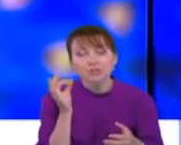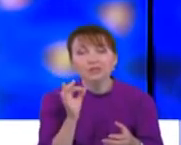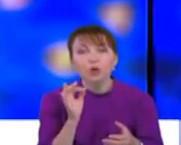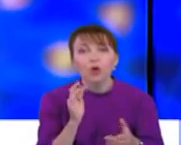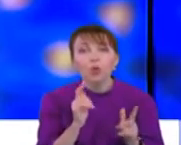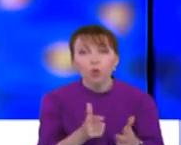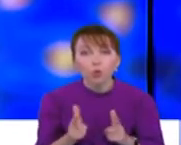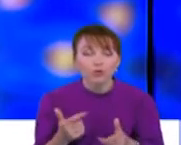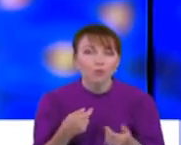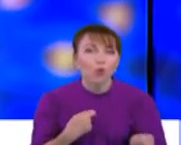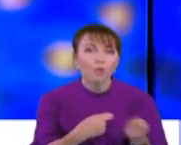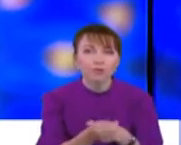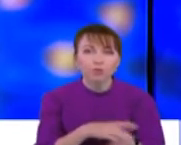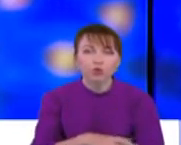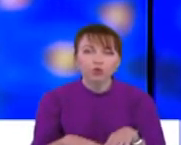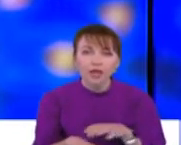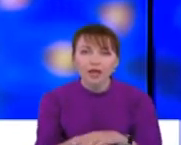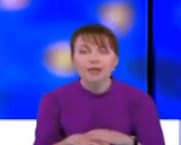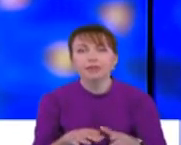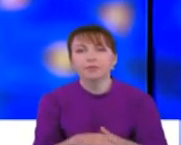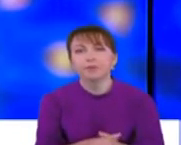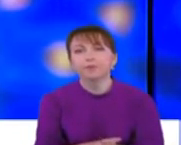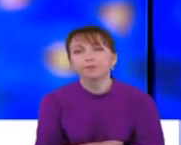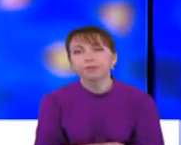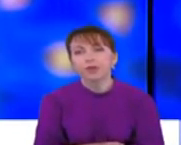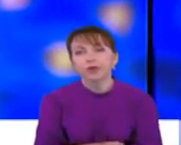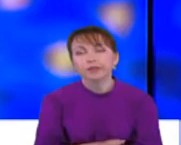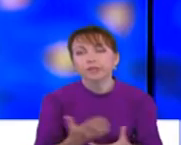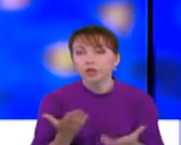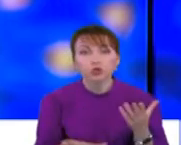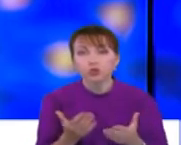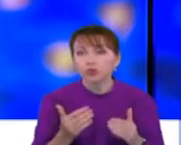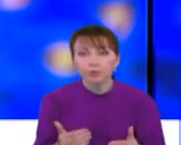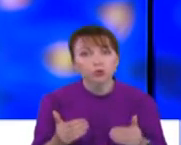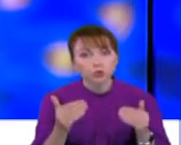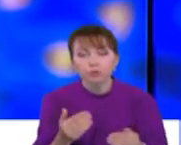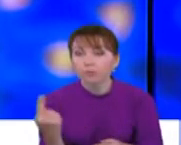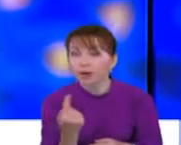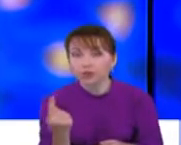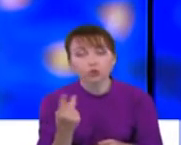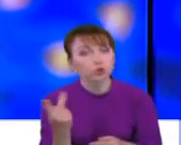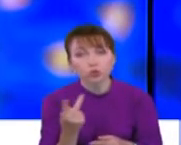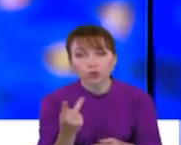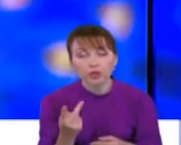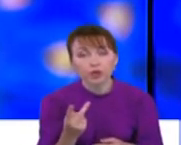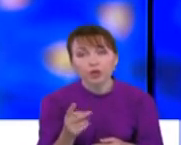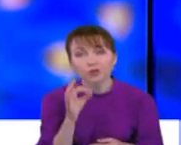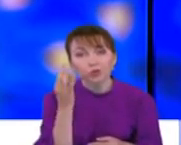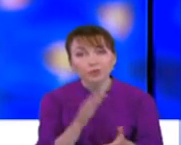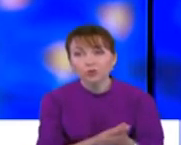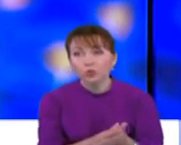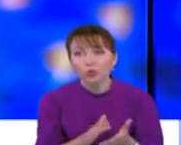це обмін там полонених заручників, то якщо не просунемося по першому і другу про Мінські угоди,